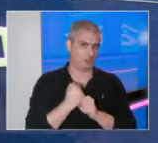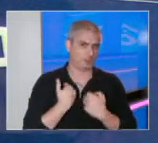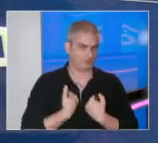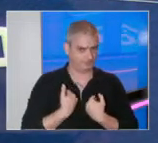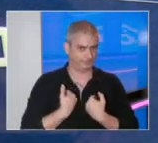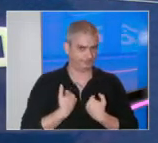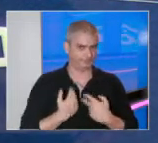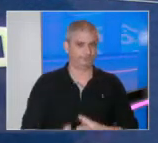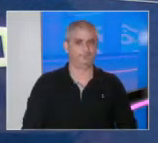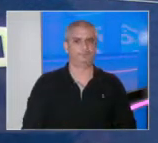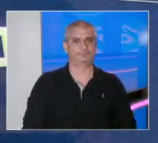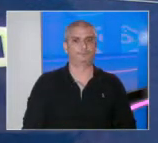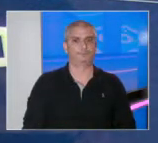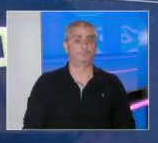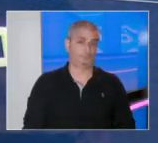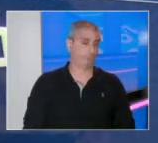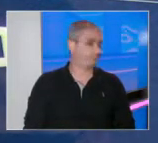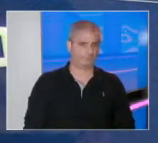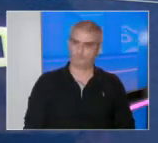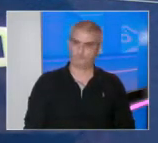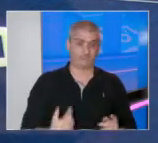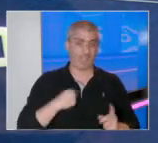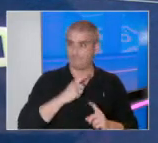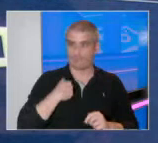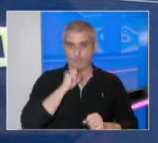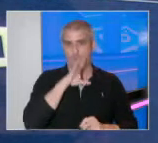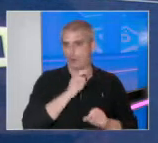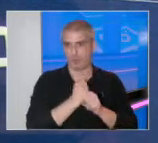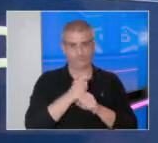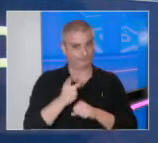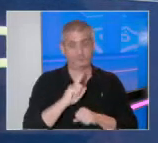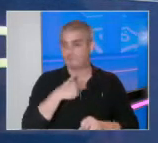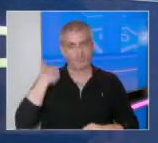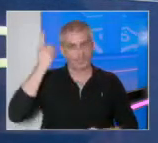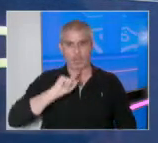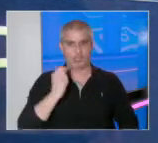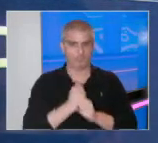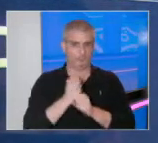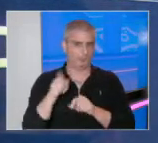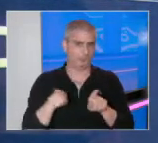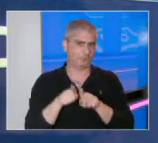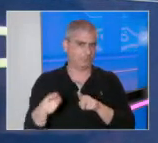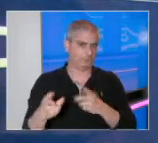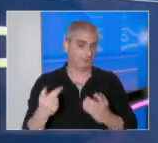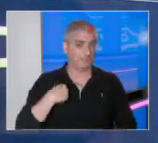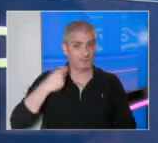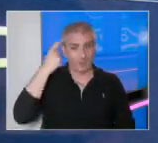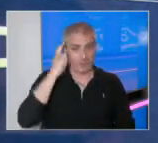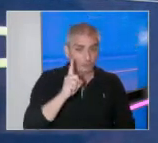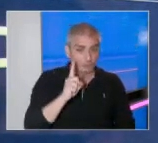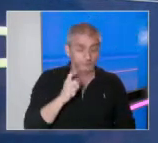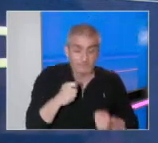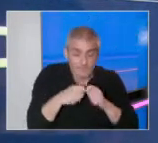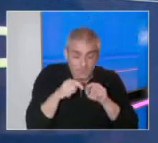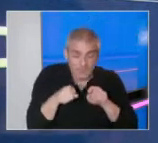בנימין נתניהו. מעולם לא נהגתי כך ומעולם לא אנהג כך, ואני חושב